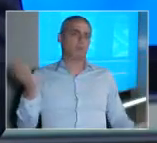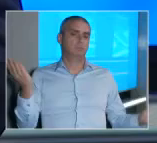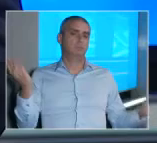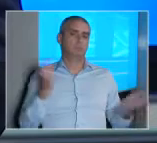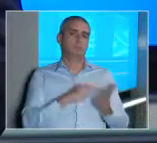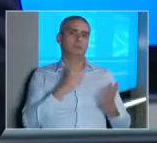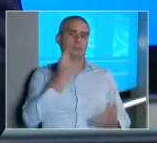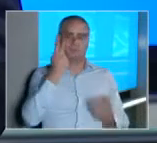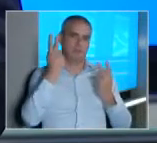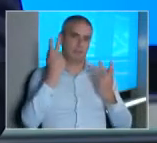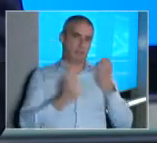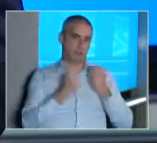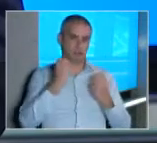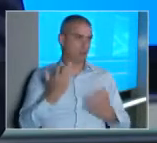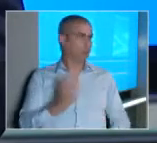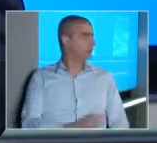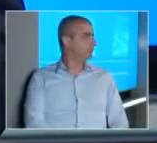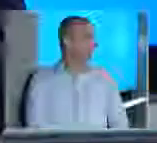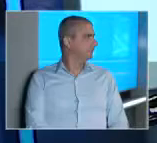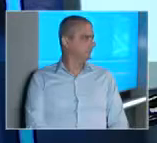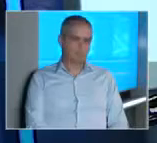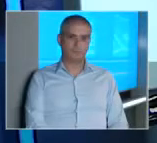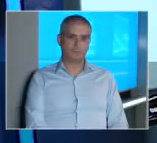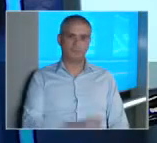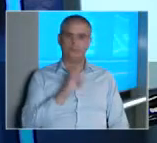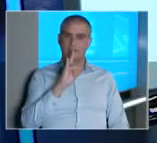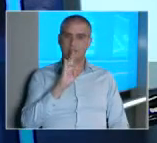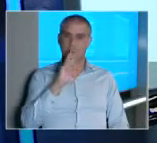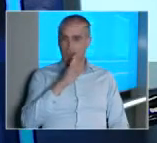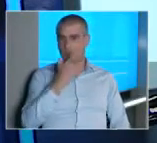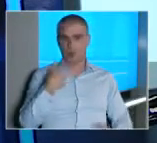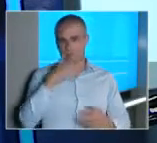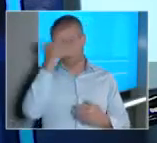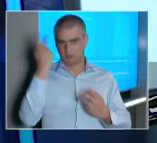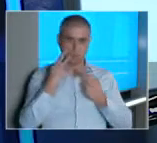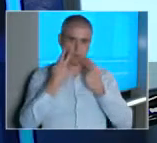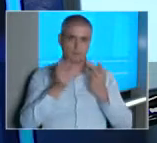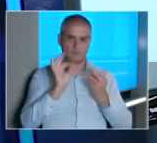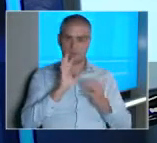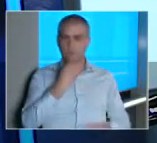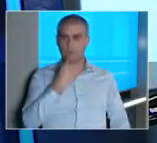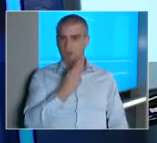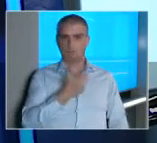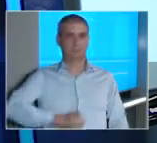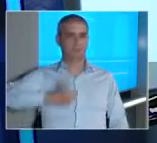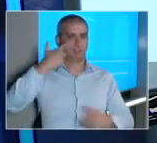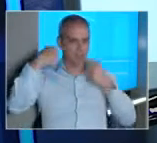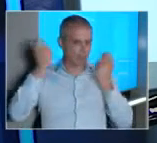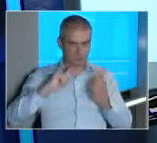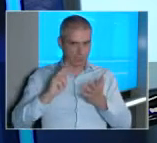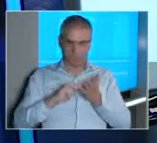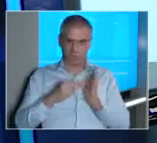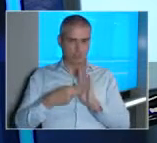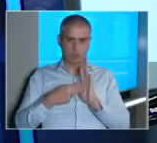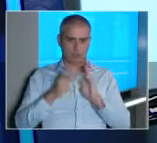זה הדבר העיקרי שצריך ללמוד מכך. חיליק בר, אולי הגזמנו גם עם התגובה שלנו על דבריו של שר החינוך. הרי זו לא